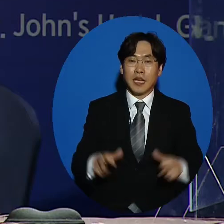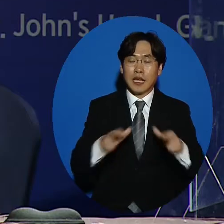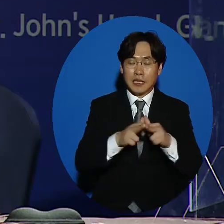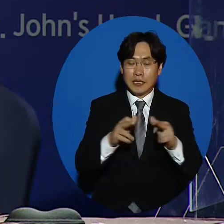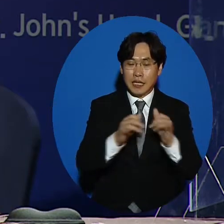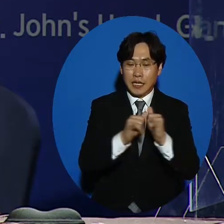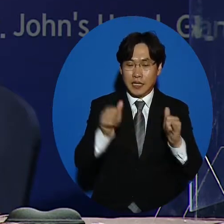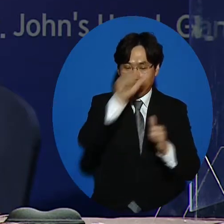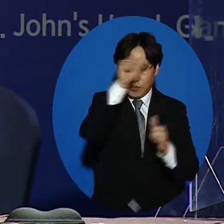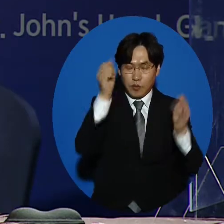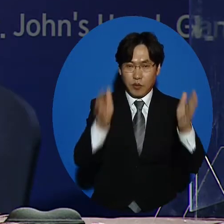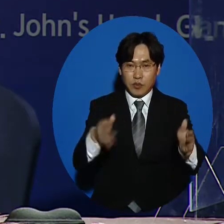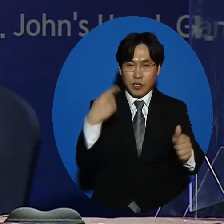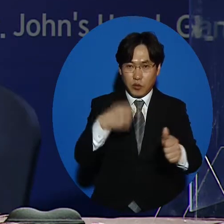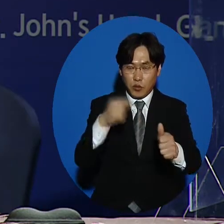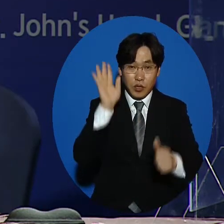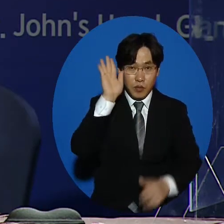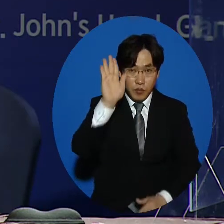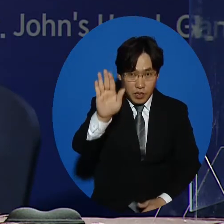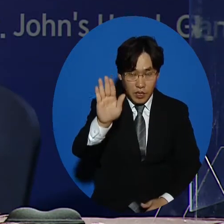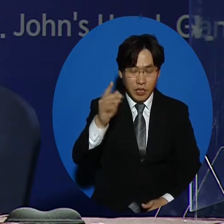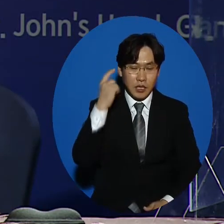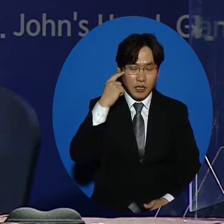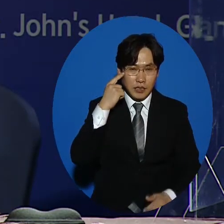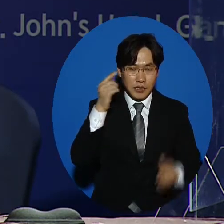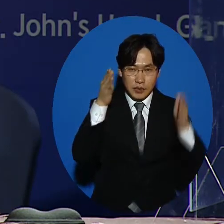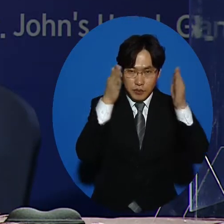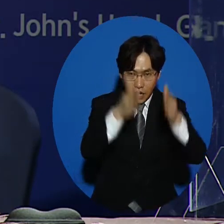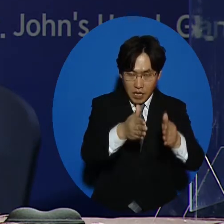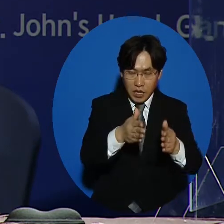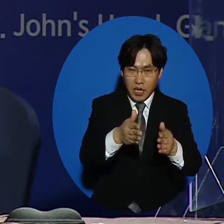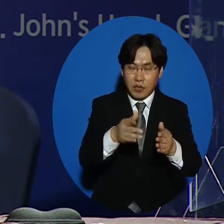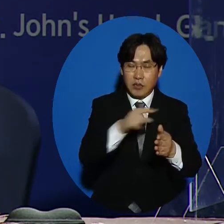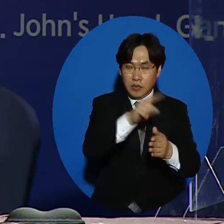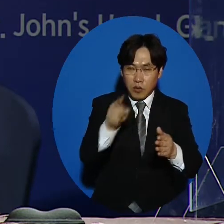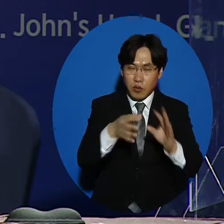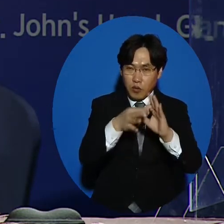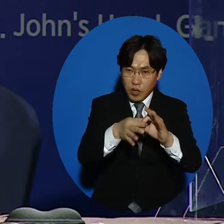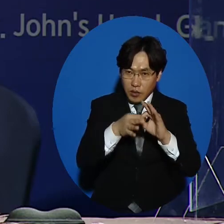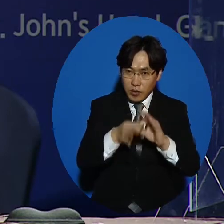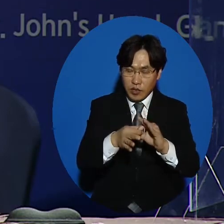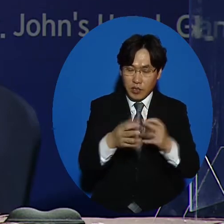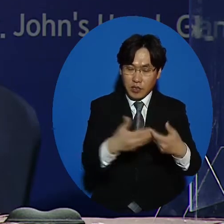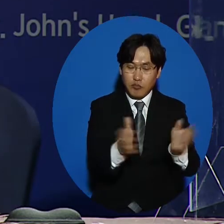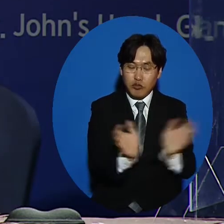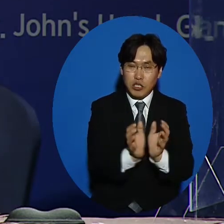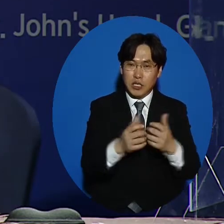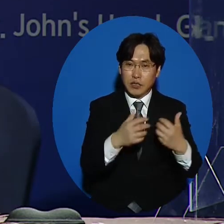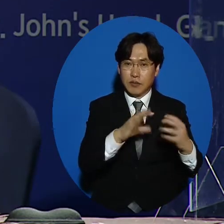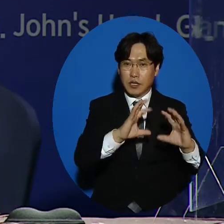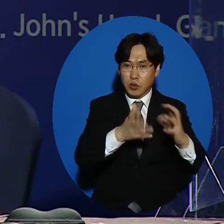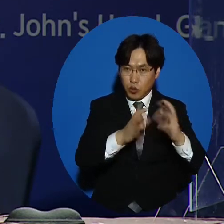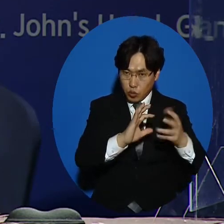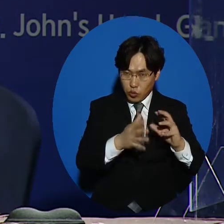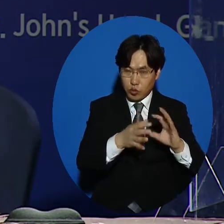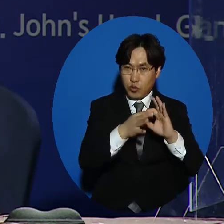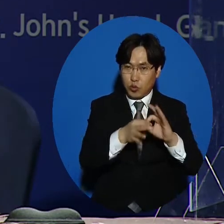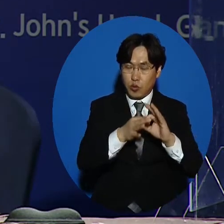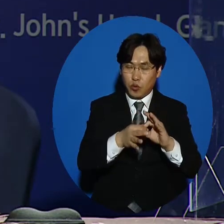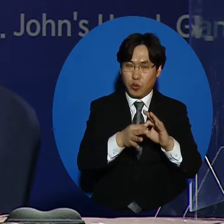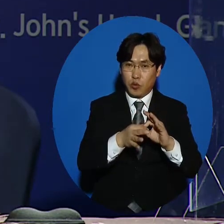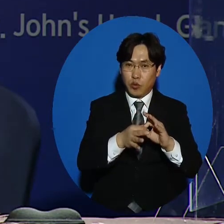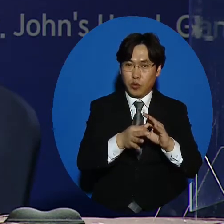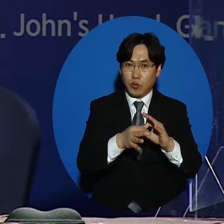장애인 평생교육의 인식 방향과 방향성 모색이라는 분임 세션을 통해서 우리나라